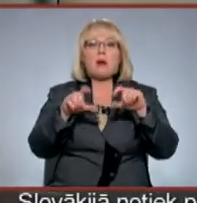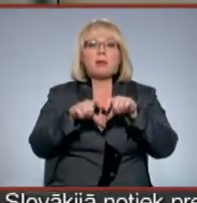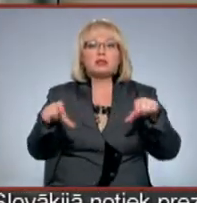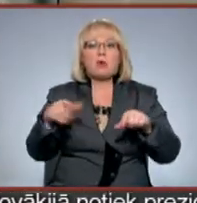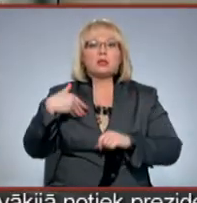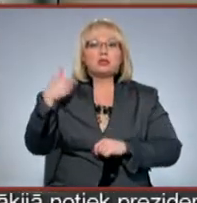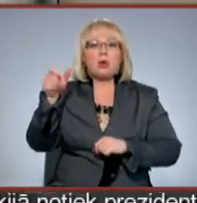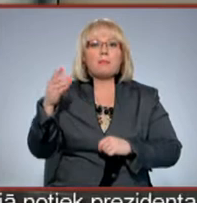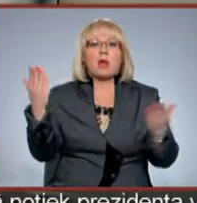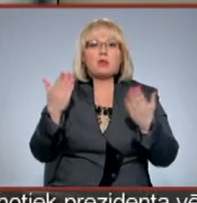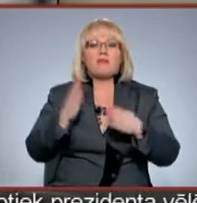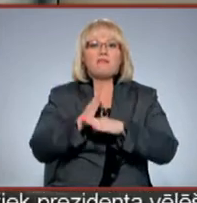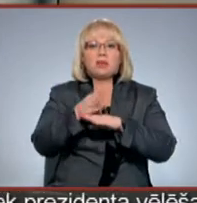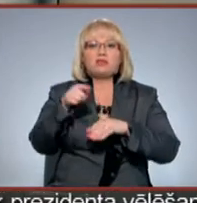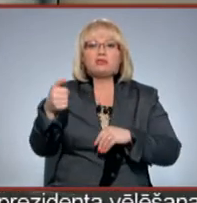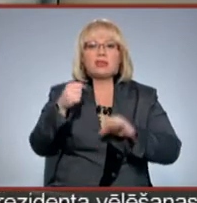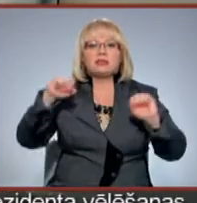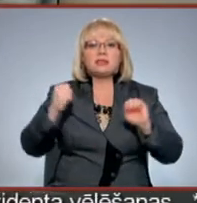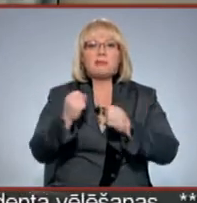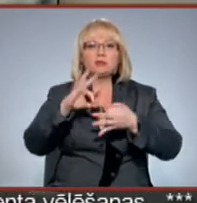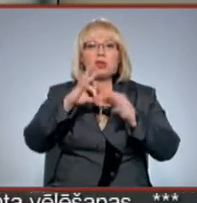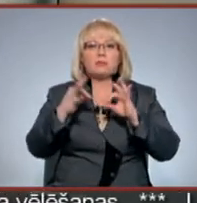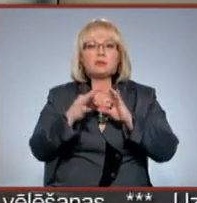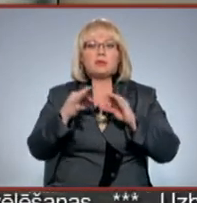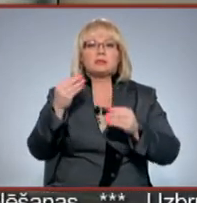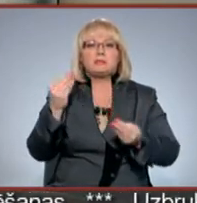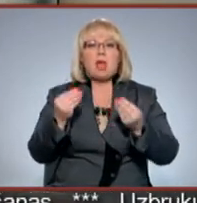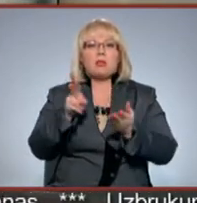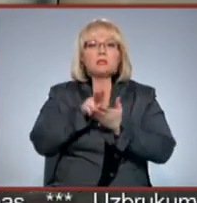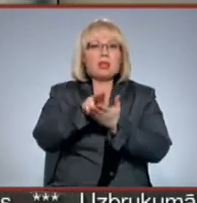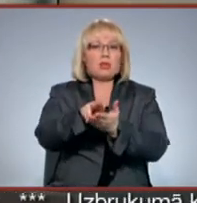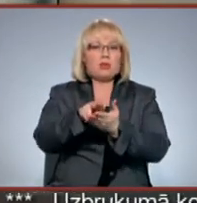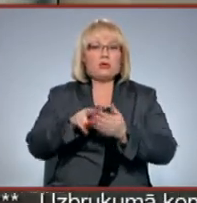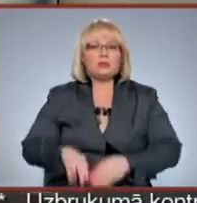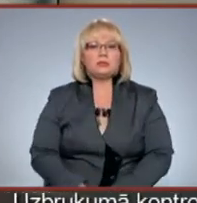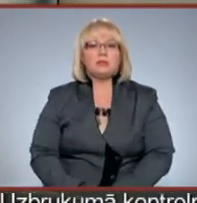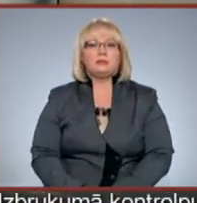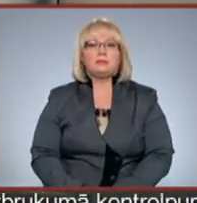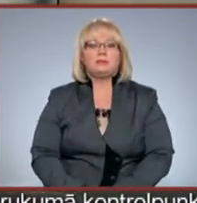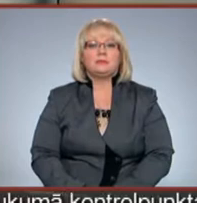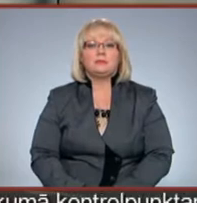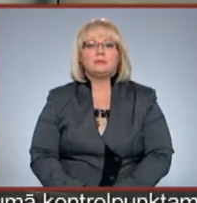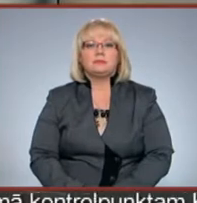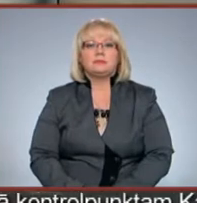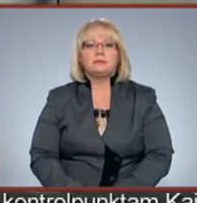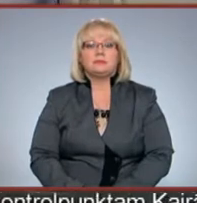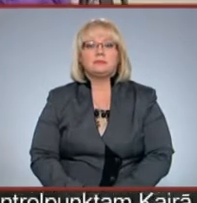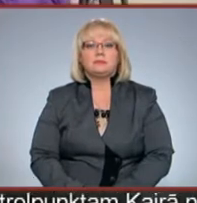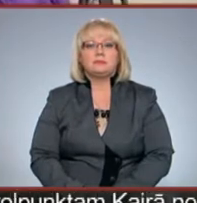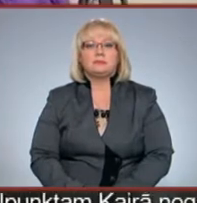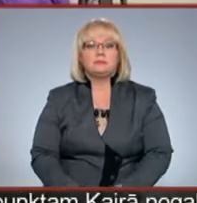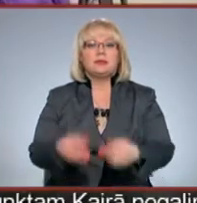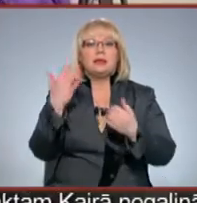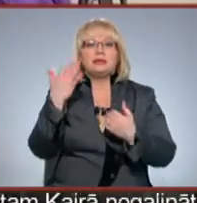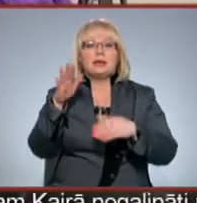pamatskolas skolēniem, pie kuriem iesojās šā gada ziemas olimpisko spēļu skeletonisti. Un stāsta kolēģi no Vidzemes televīzijas.